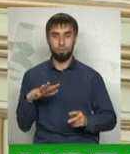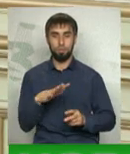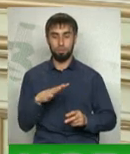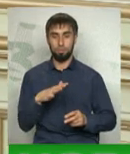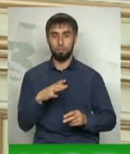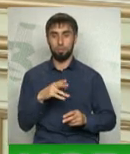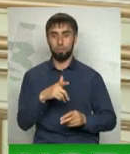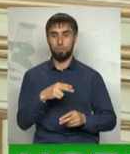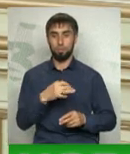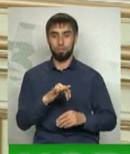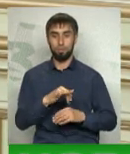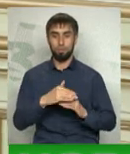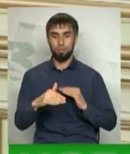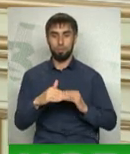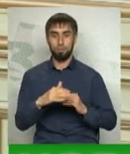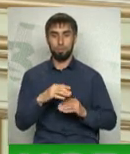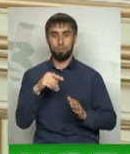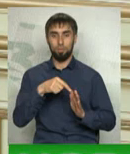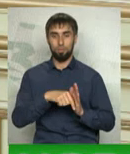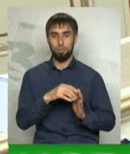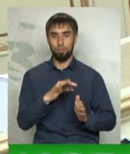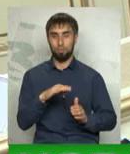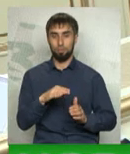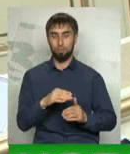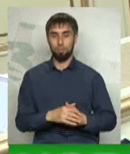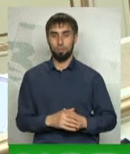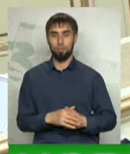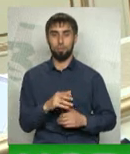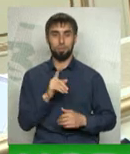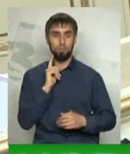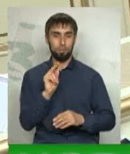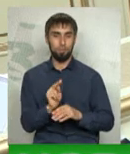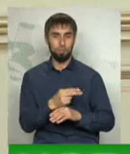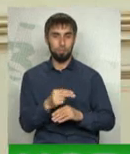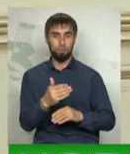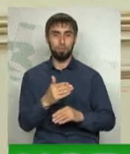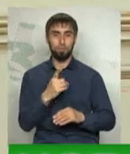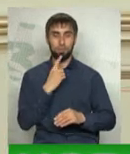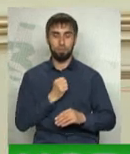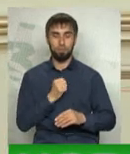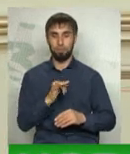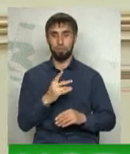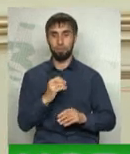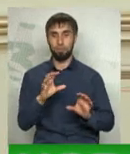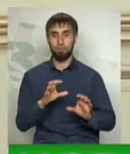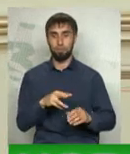Федерации в пограничном пространстве в пределах субъекта, военно-патриотического воспитания молодежи, а также незаконной